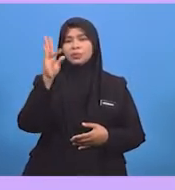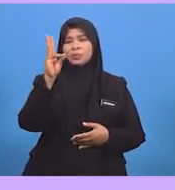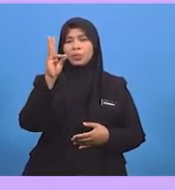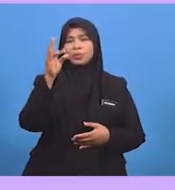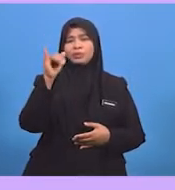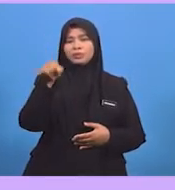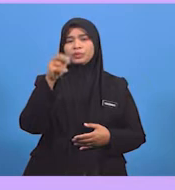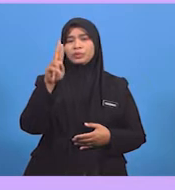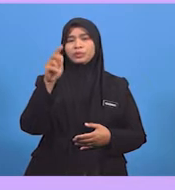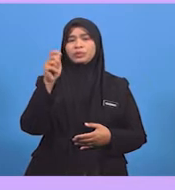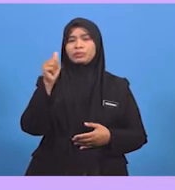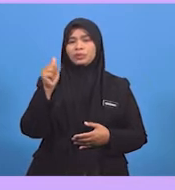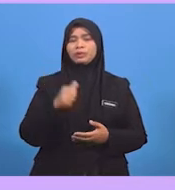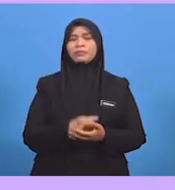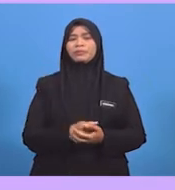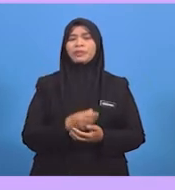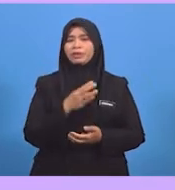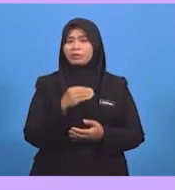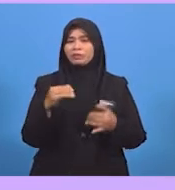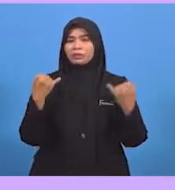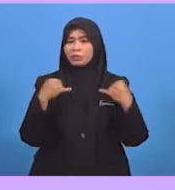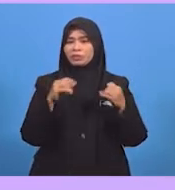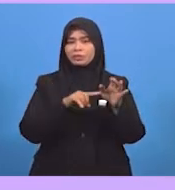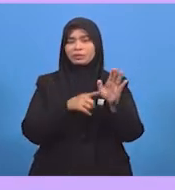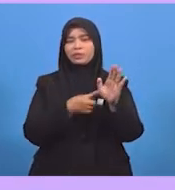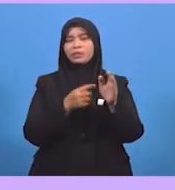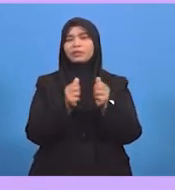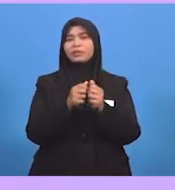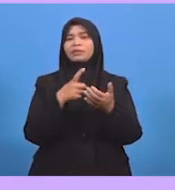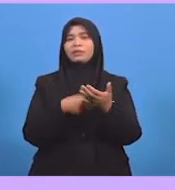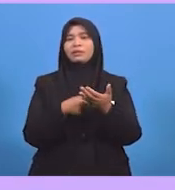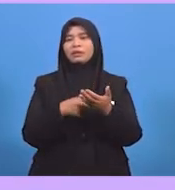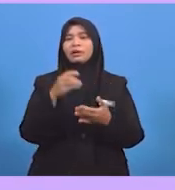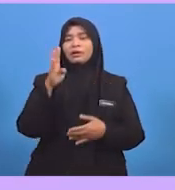Ali menjual semula batu granit tersebut pada harga